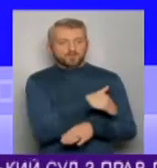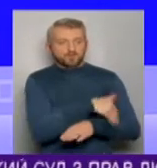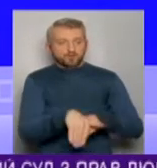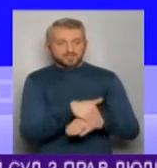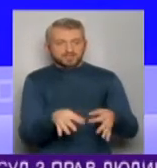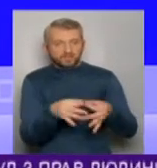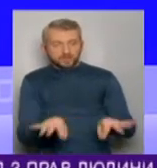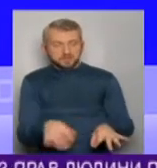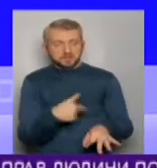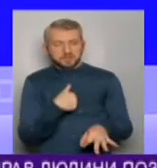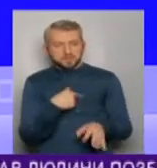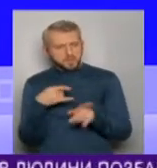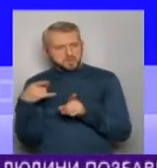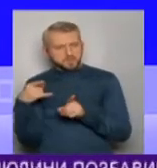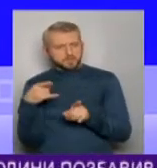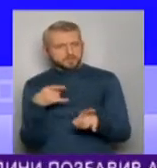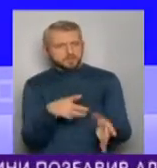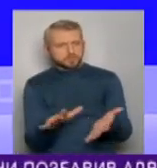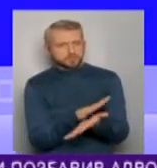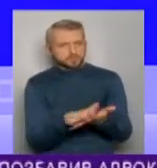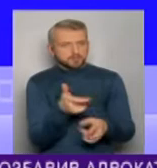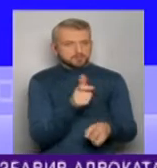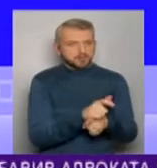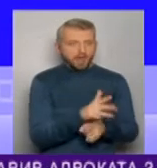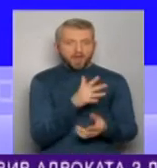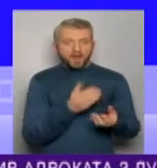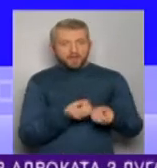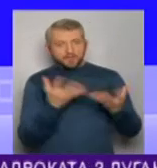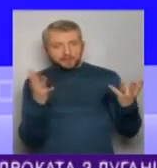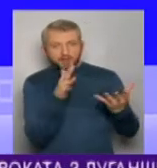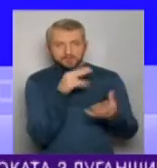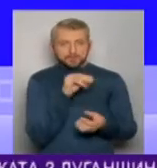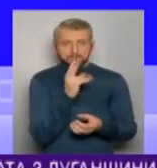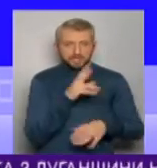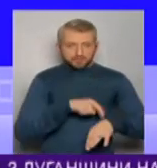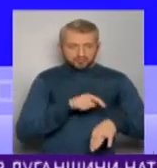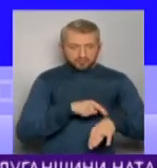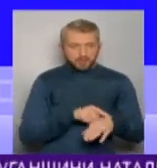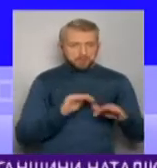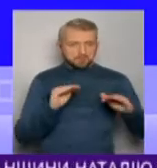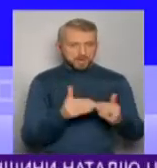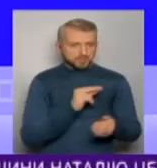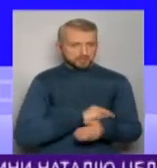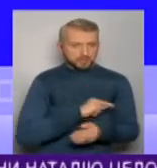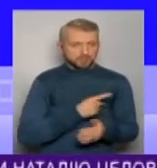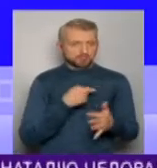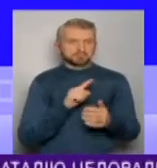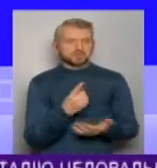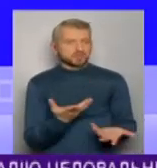вистроюємо колони під чищем більше, в день, коли або під час піку трохи менше техніки працює, тому що ну,